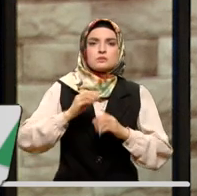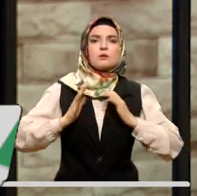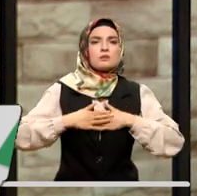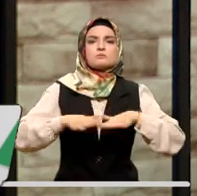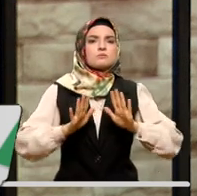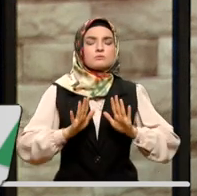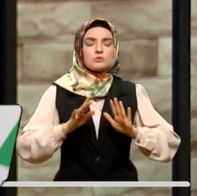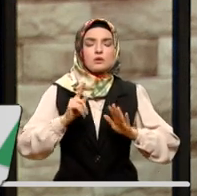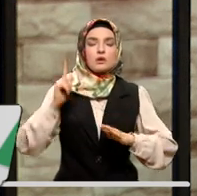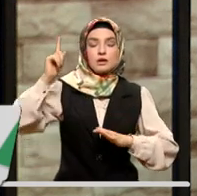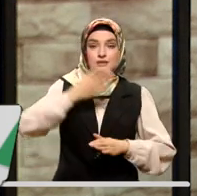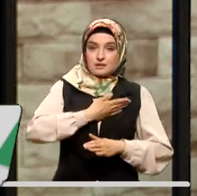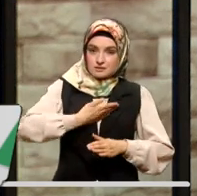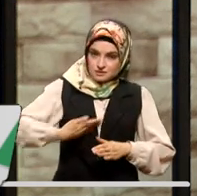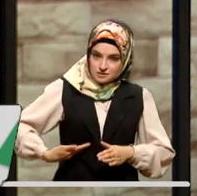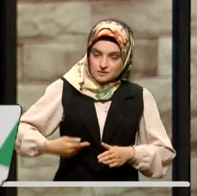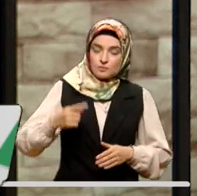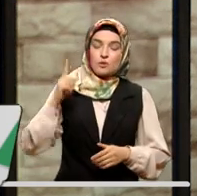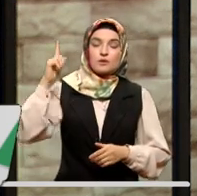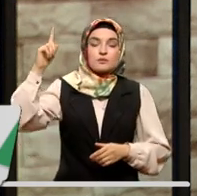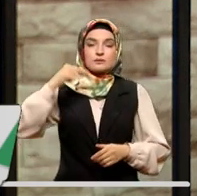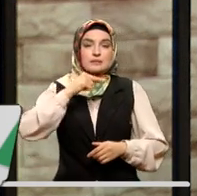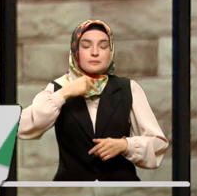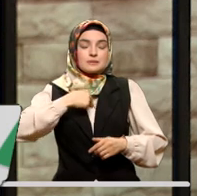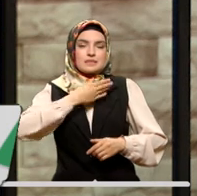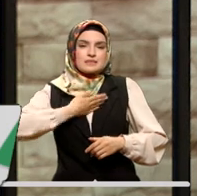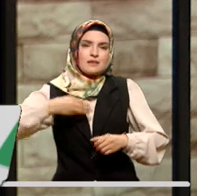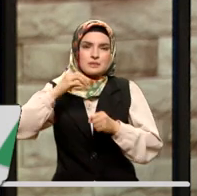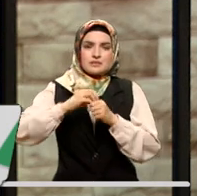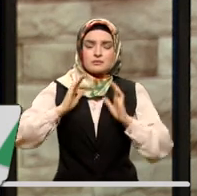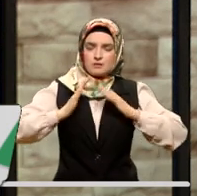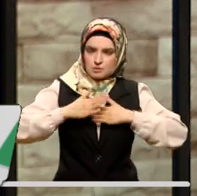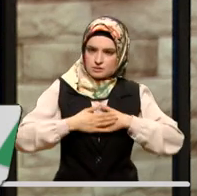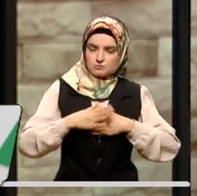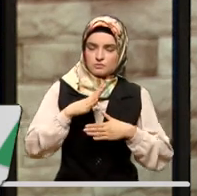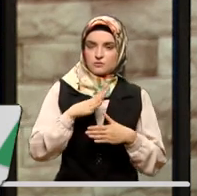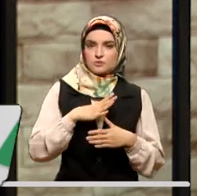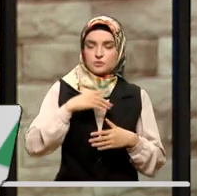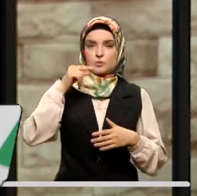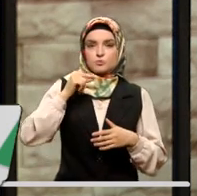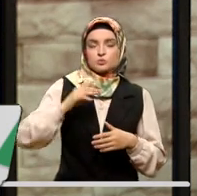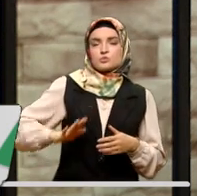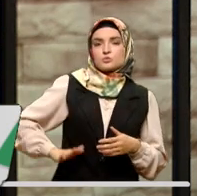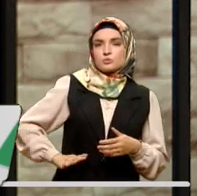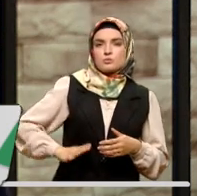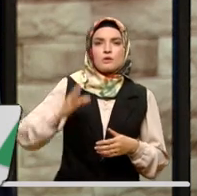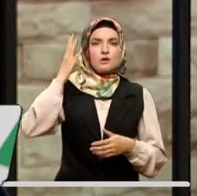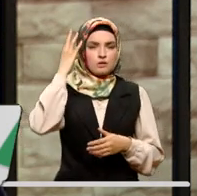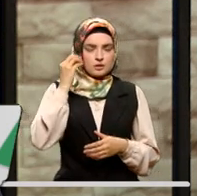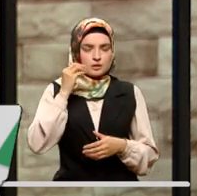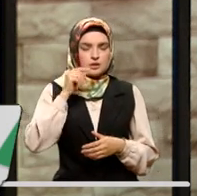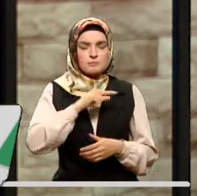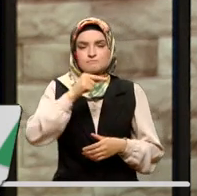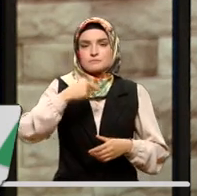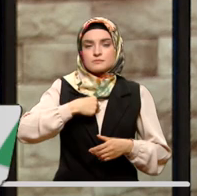sevdiğimiz, onun da bizi sevmesini istediğimiz için kılıyoruz. Ve bir kulluktur. Çocuk sadece sevgi üzerinde anlayabilir. Biz bizi yaratanı, bize bu şekli